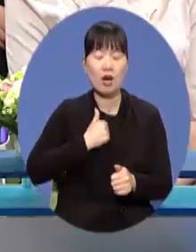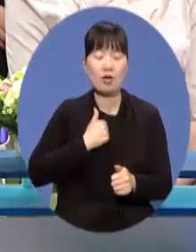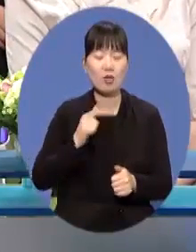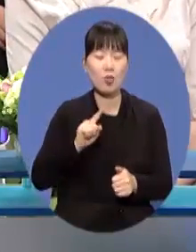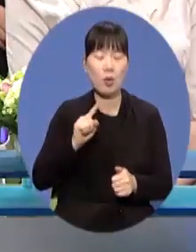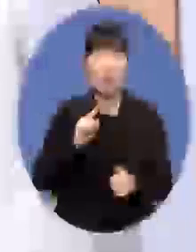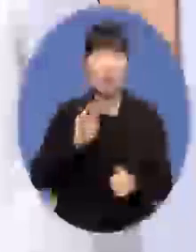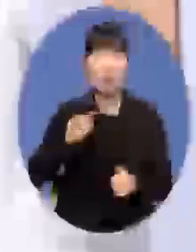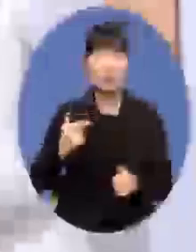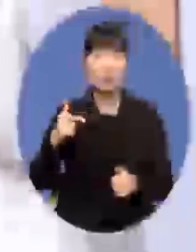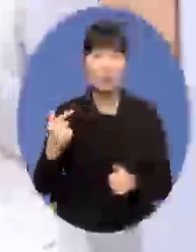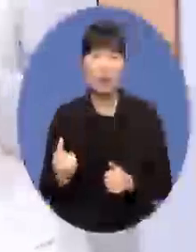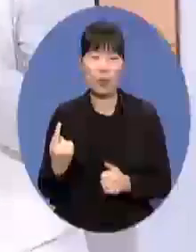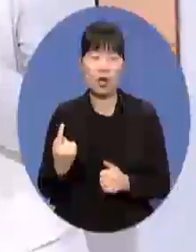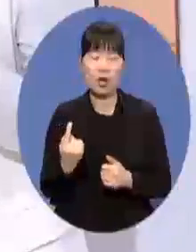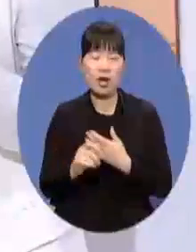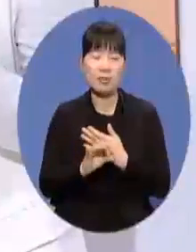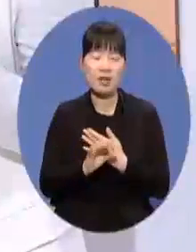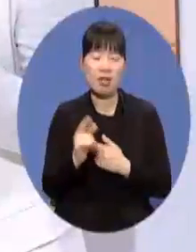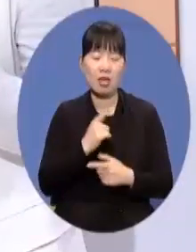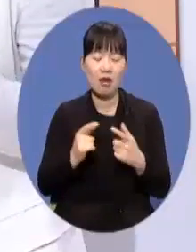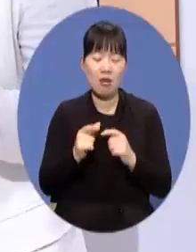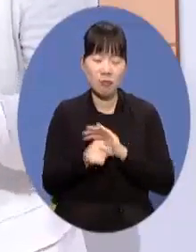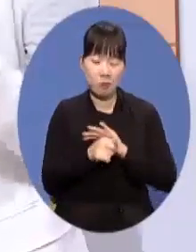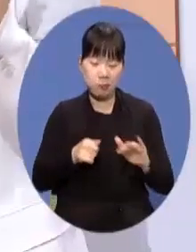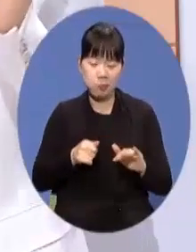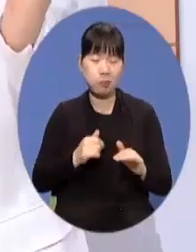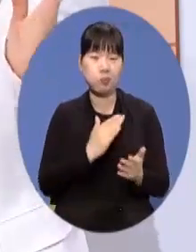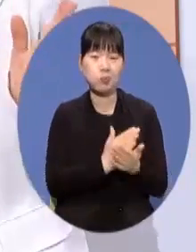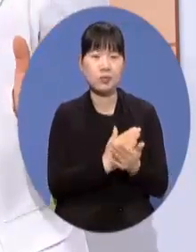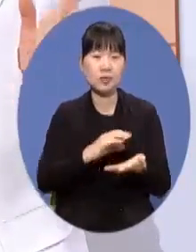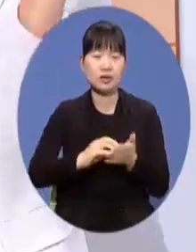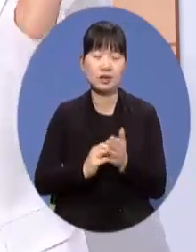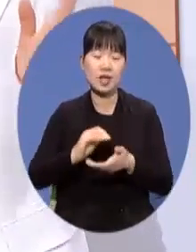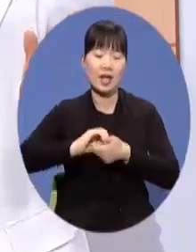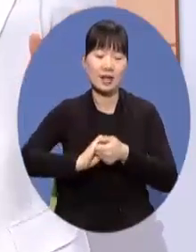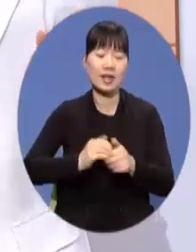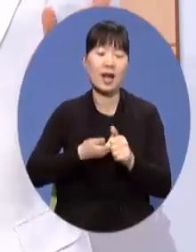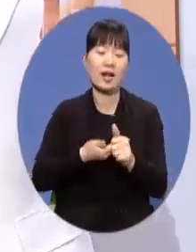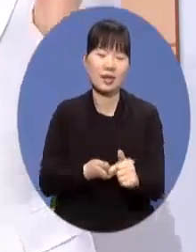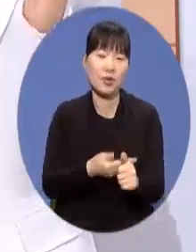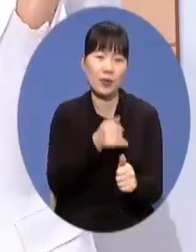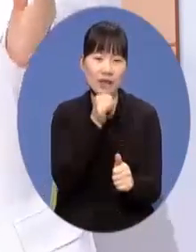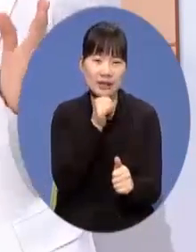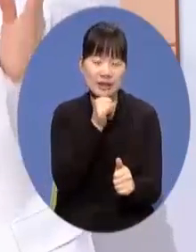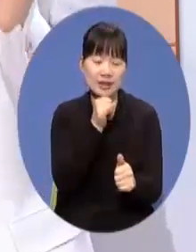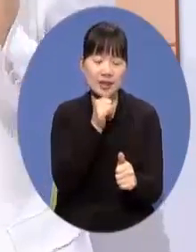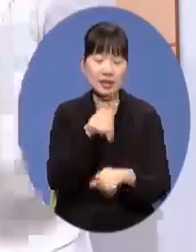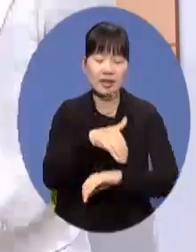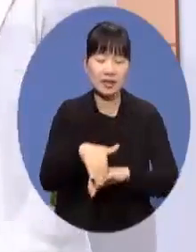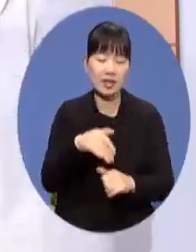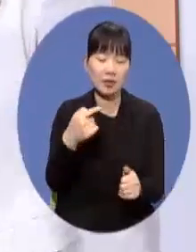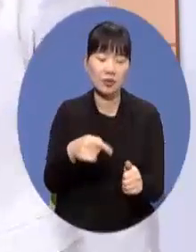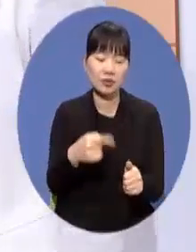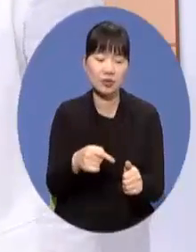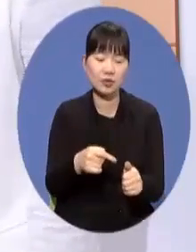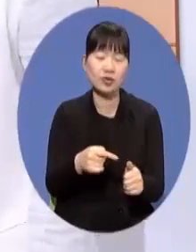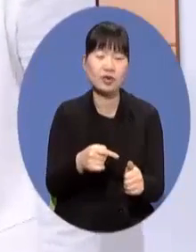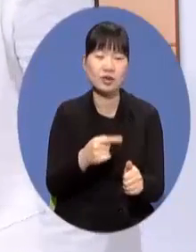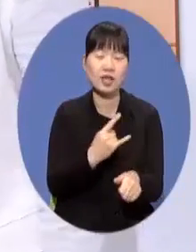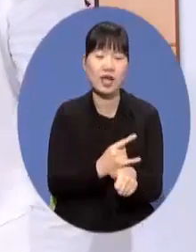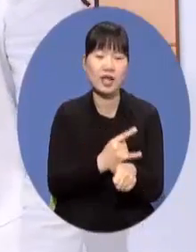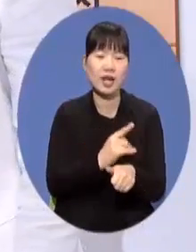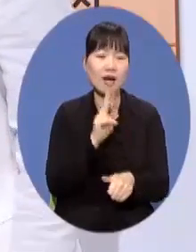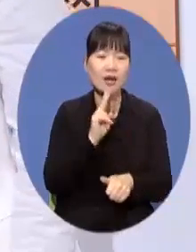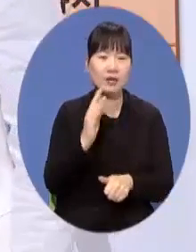분노가 섞여 들어가면 아이들이 거기에 확 주눅이 드니까 그게 아니고 적절한 한계를 알려준다는 그 계획적인 훈육을 하셔야 되는